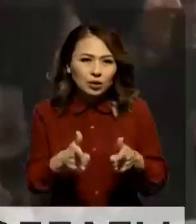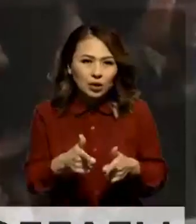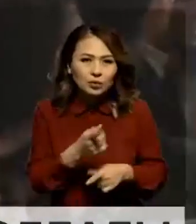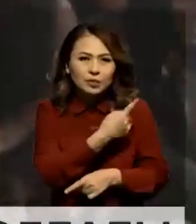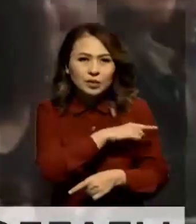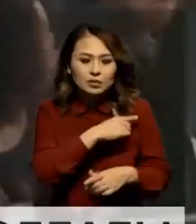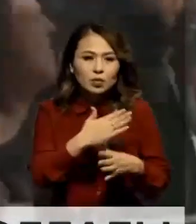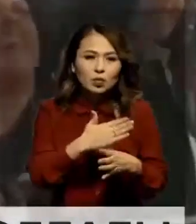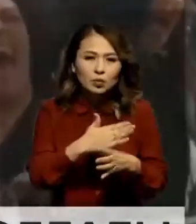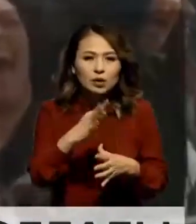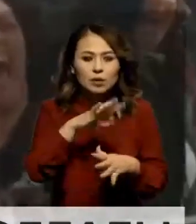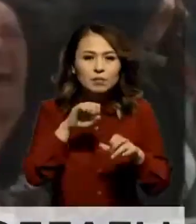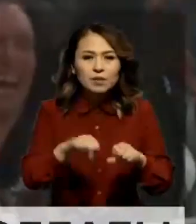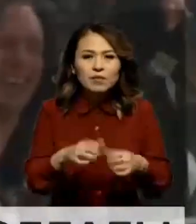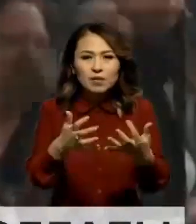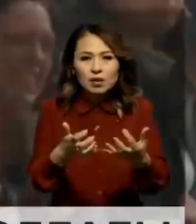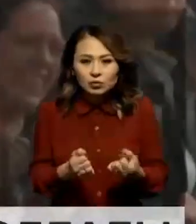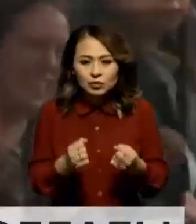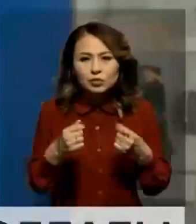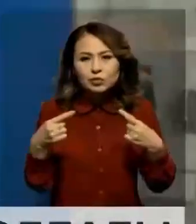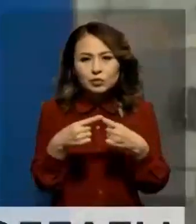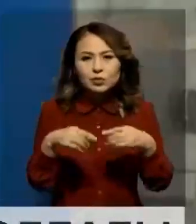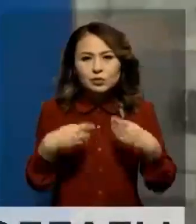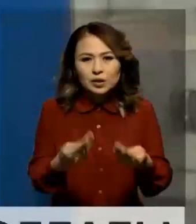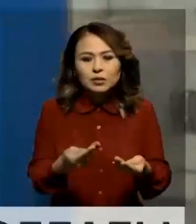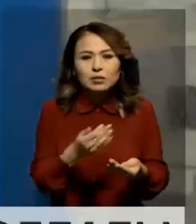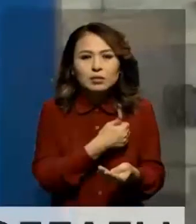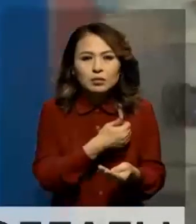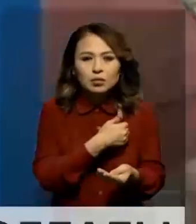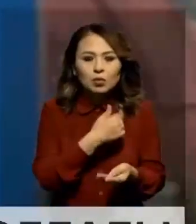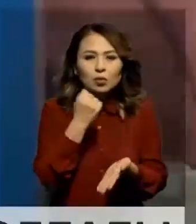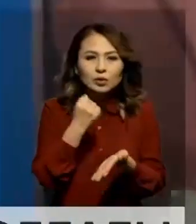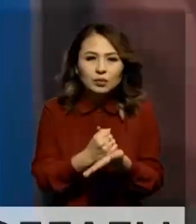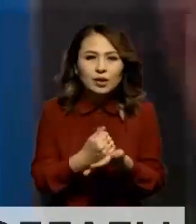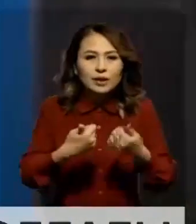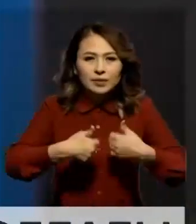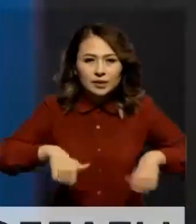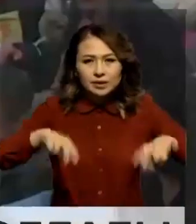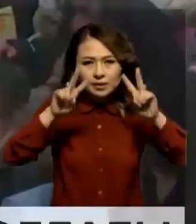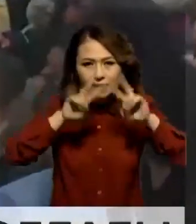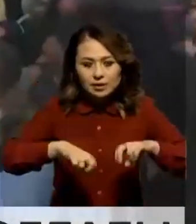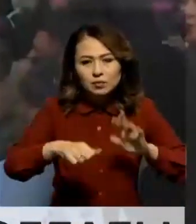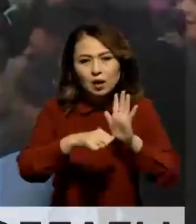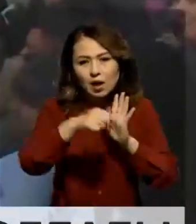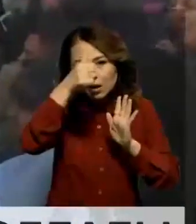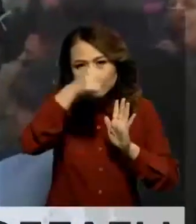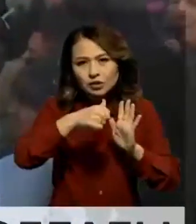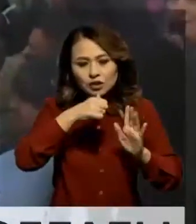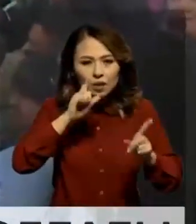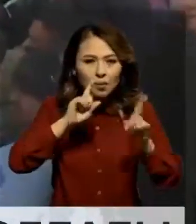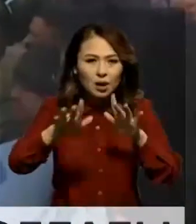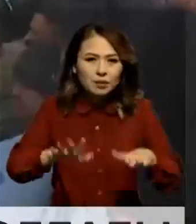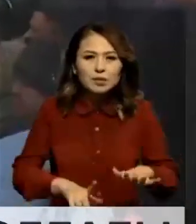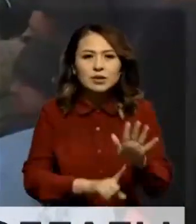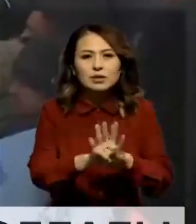қол жеткізу құқығын алу үшін заңды мәртебе беруді талап етіп отыр. Енді қолтаңбаларды комиссия тексеріп, 6 ай